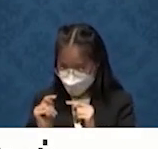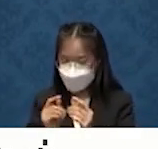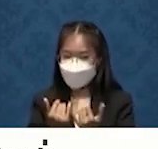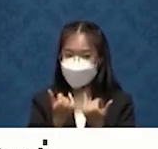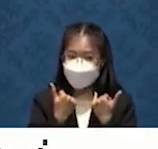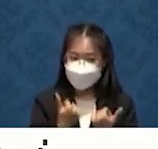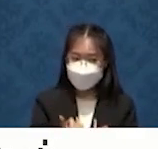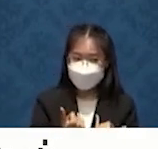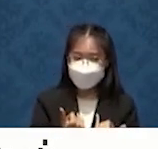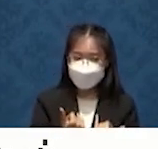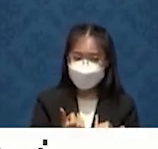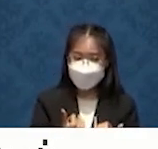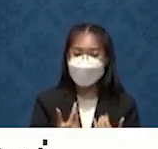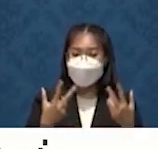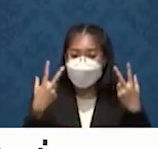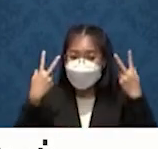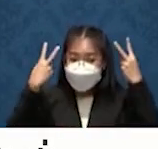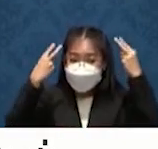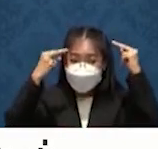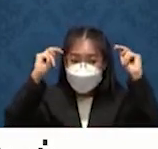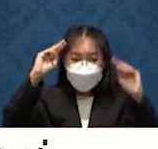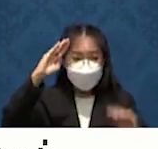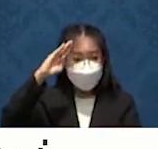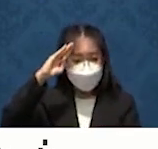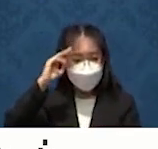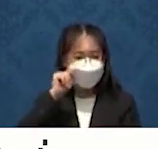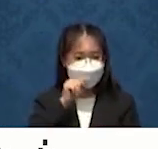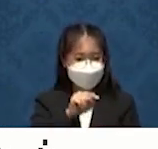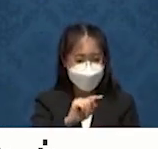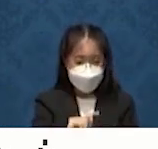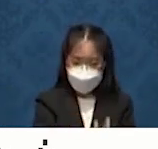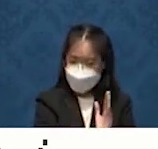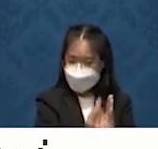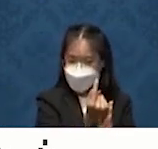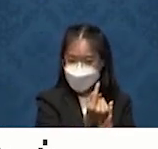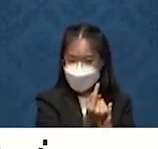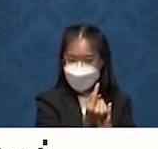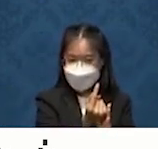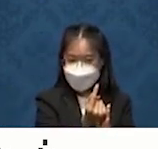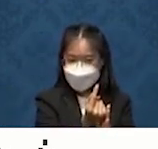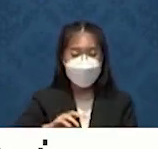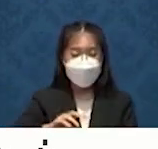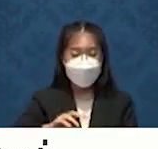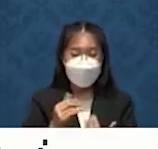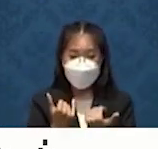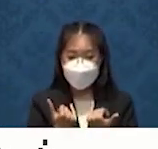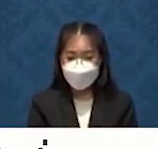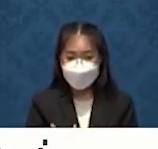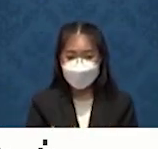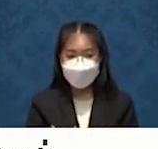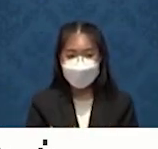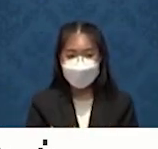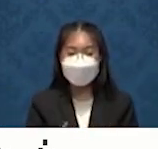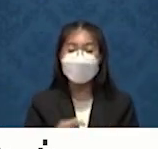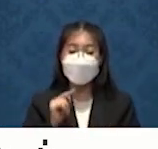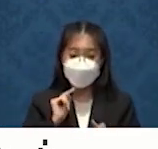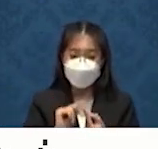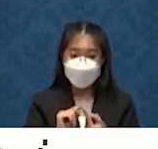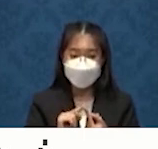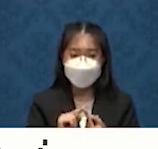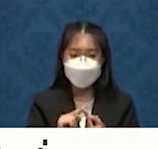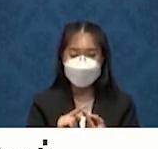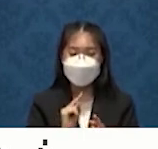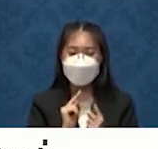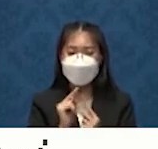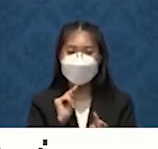มาแล้วก็เกิดรายละเอียดอีกเยอะแยะเลยต่อมาไปฟังรายละเอียดเพิ่มเติมฮะ ที่มีการพูดถึงการทุ